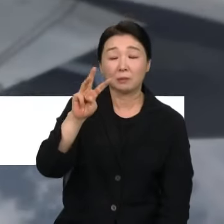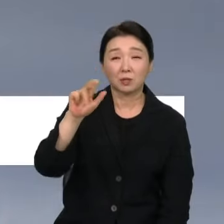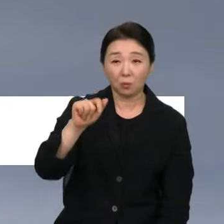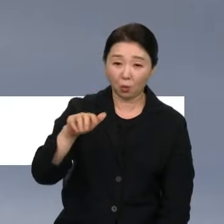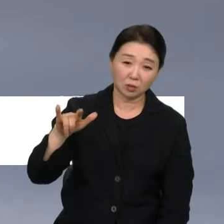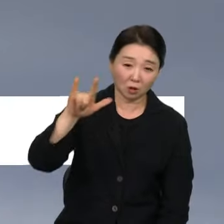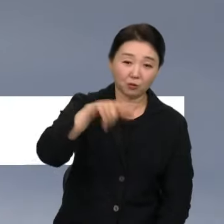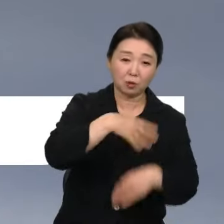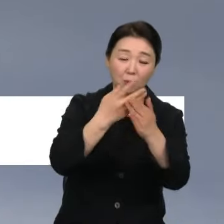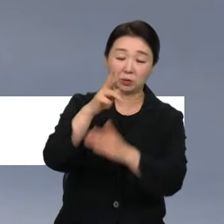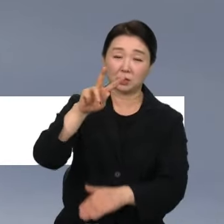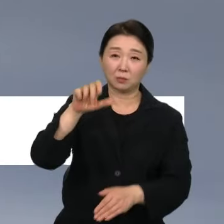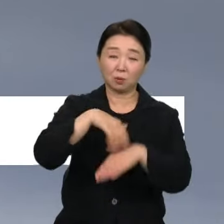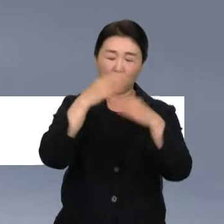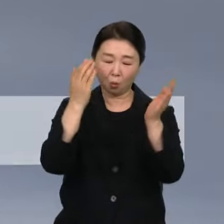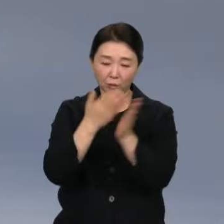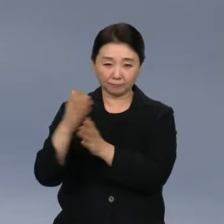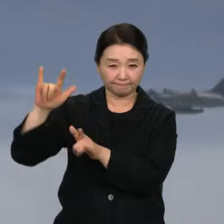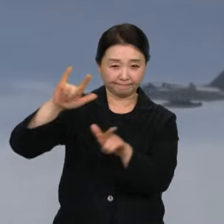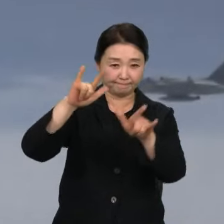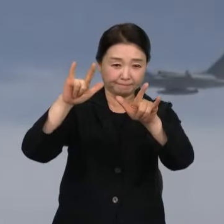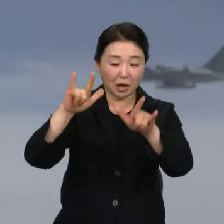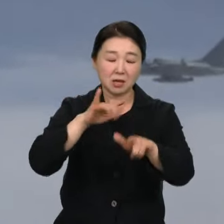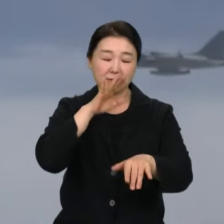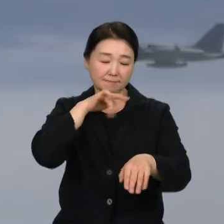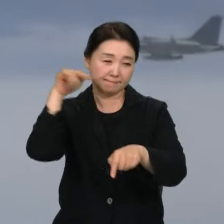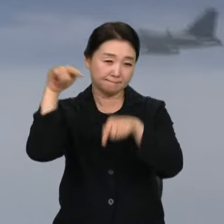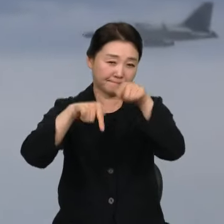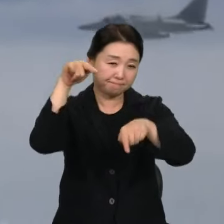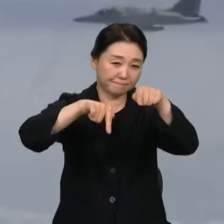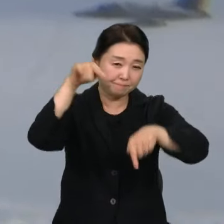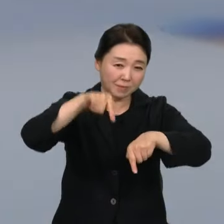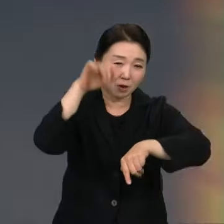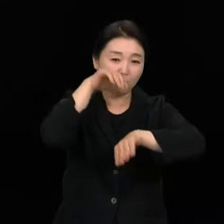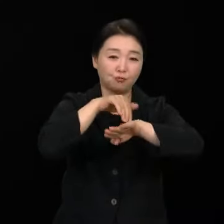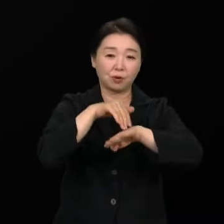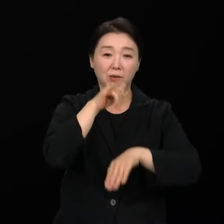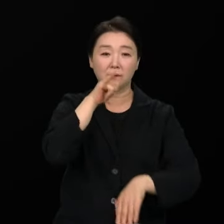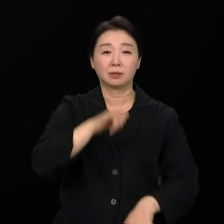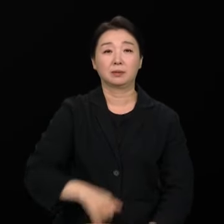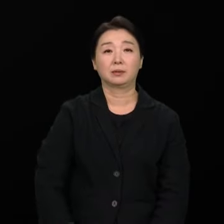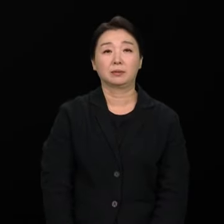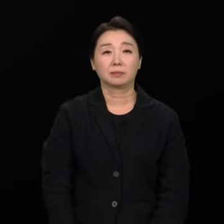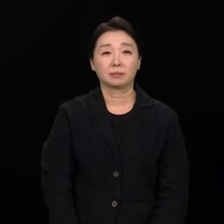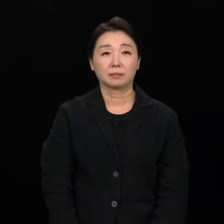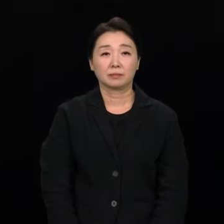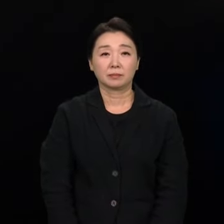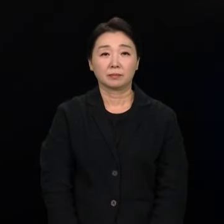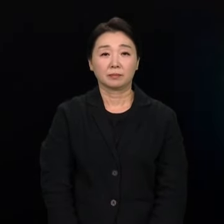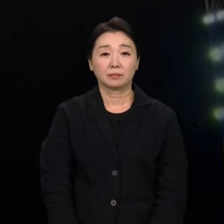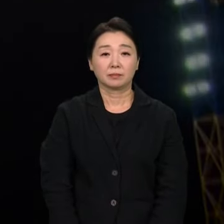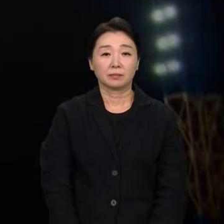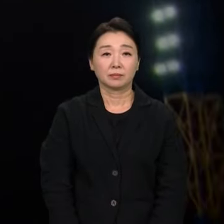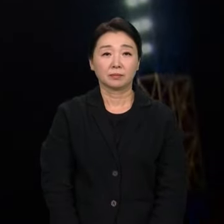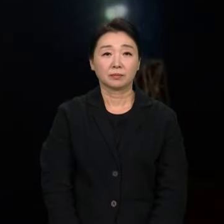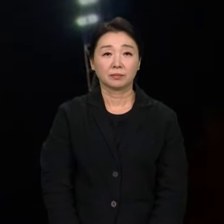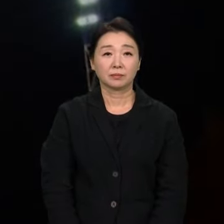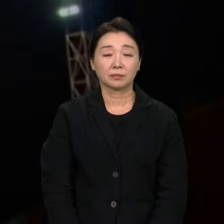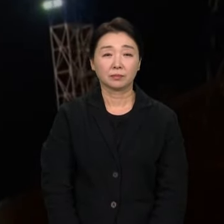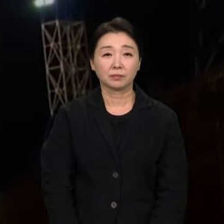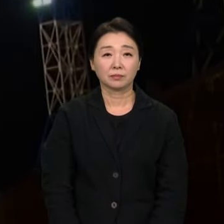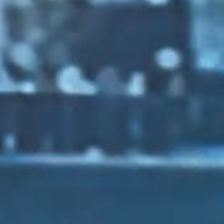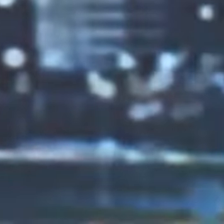동원해 공격 편대군 비행과 실사격 훈련을 실시했다고 밝혔습니다. JTBC 김재현입니다.